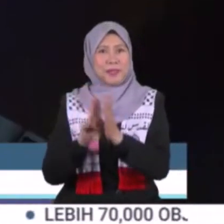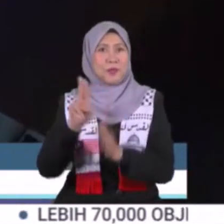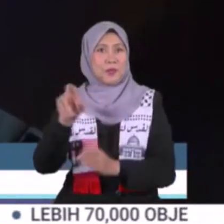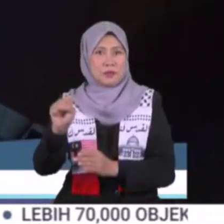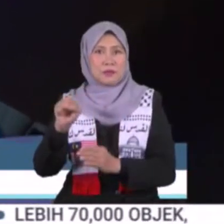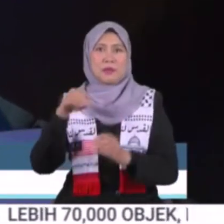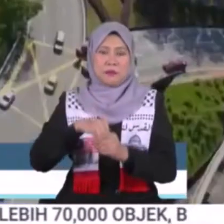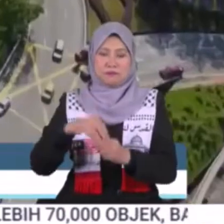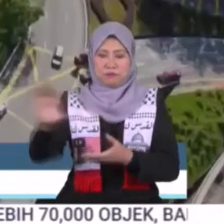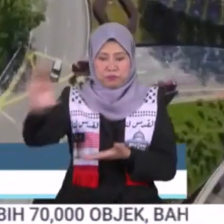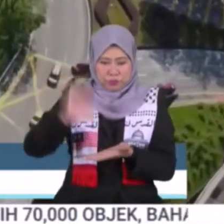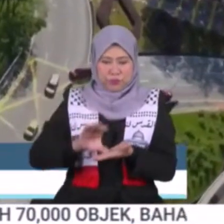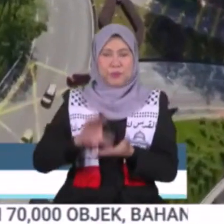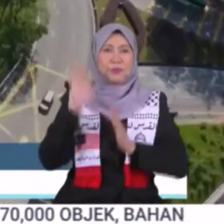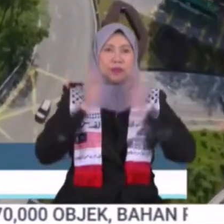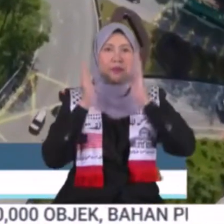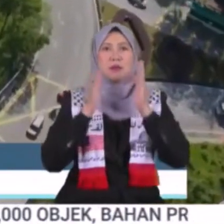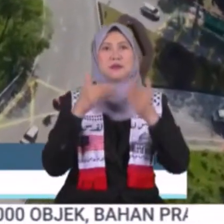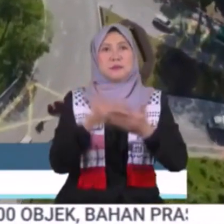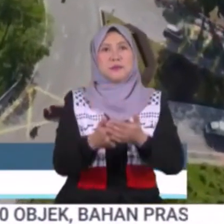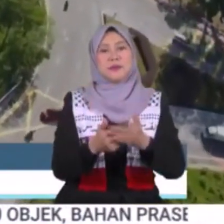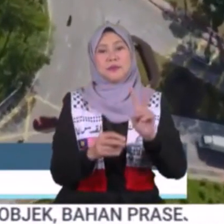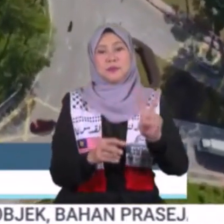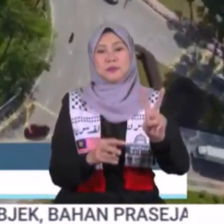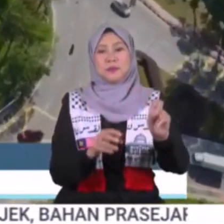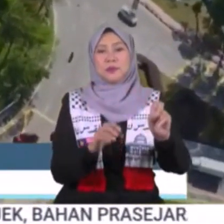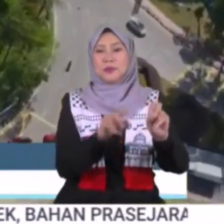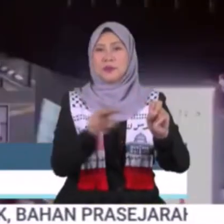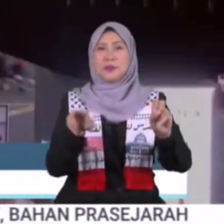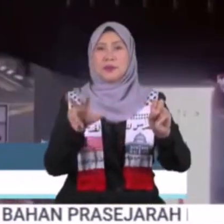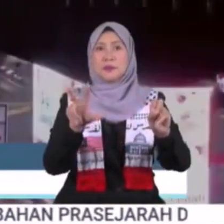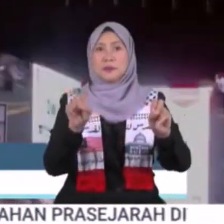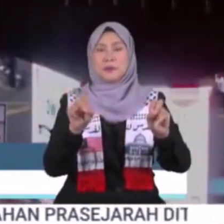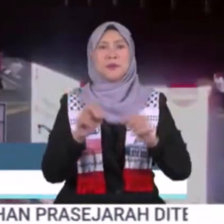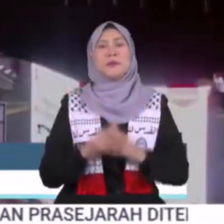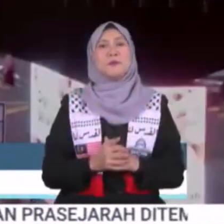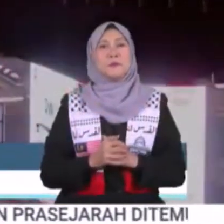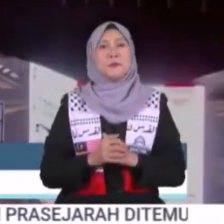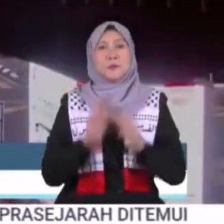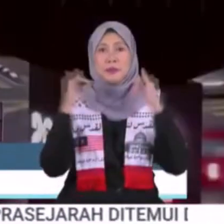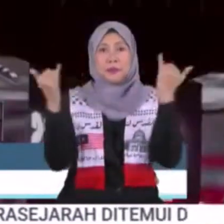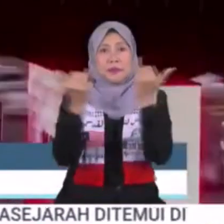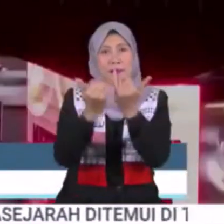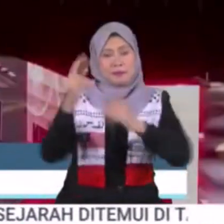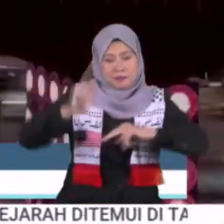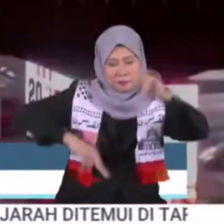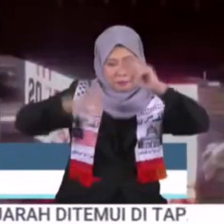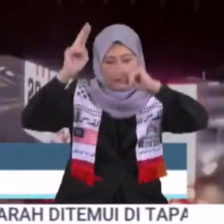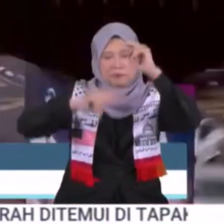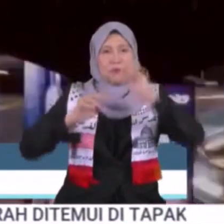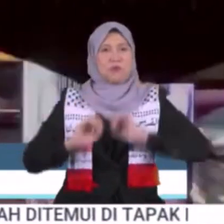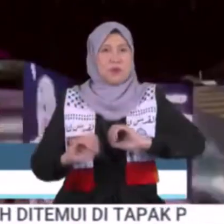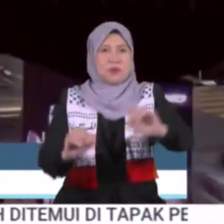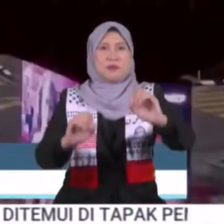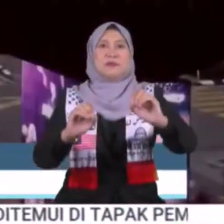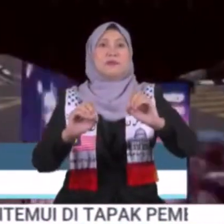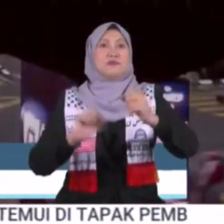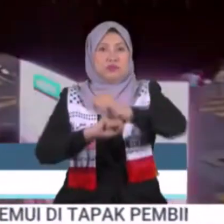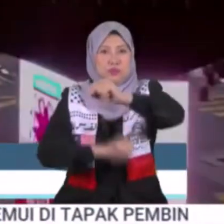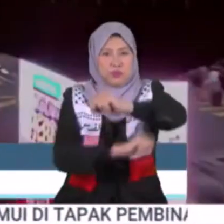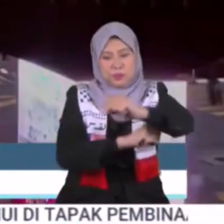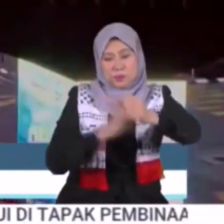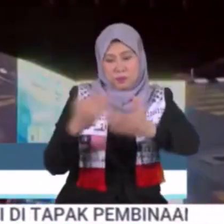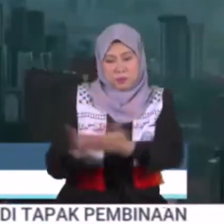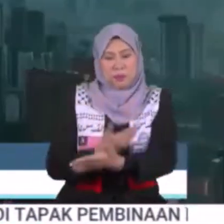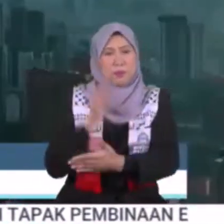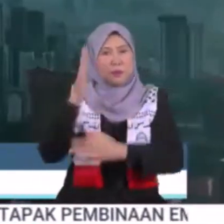$6.2 bilion di negara ini sehingga 2038. Syarikat itu memaklumkan pembinaan dan operasi wilayah infrastruktur baharu